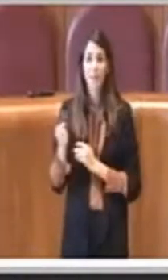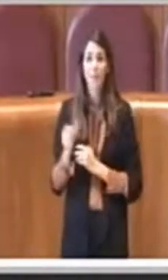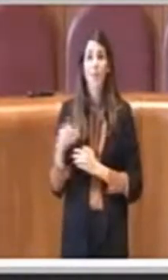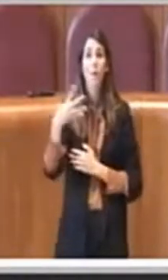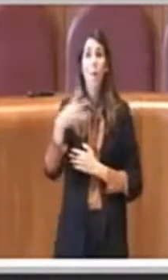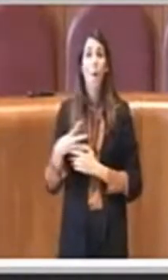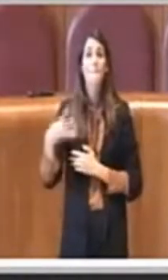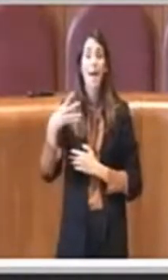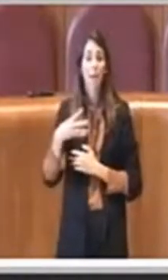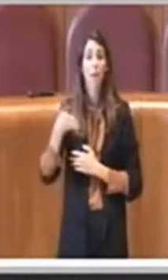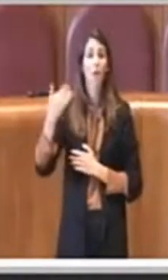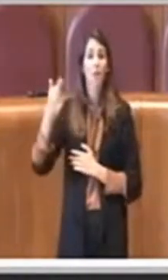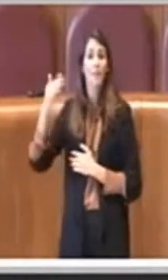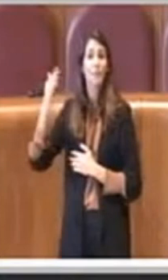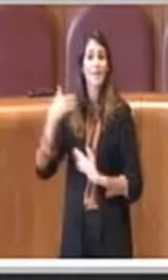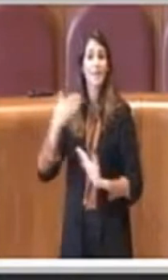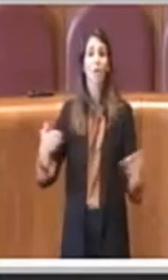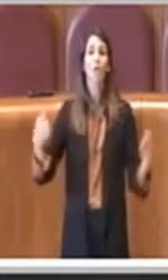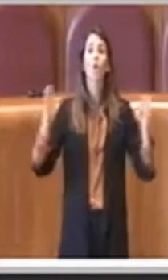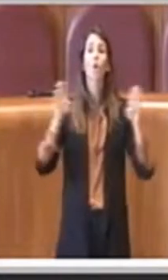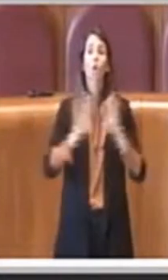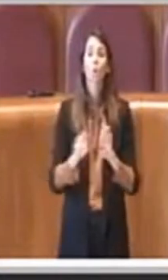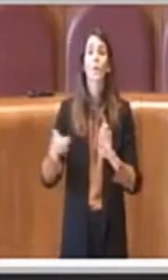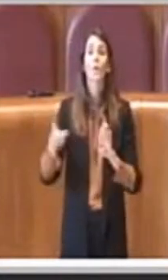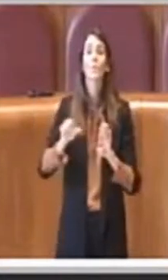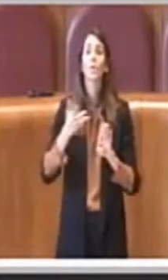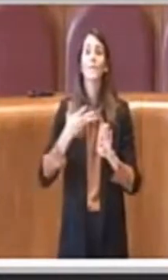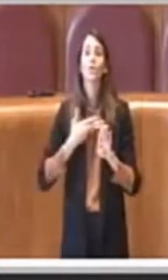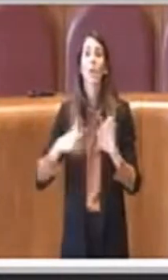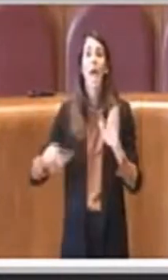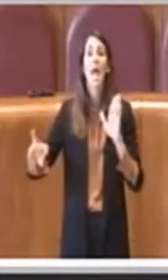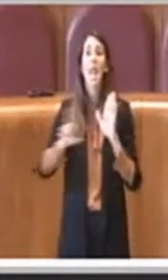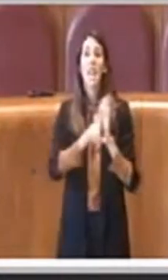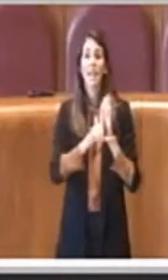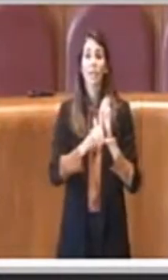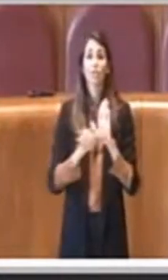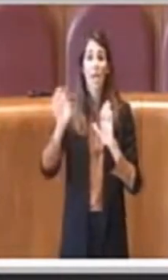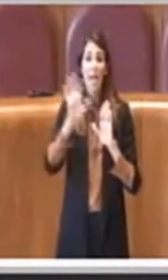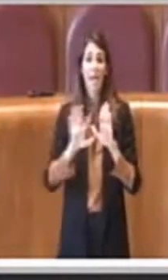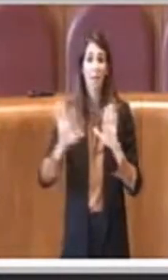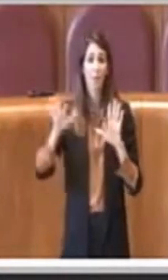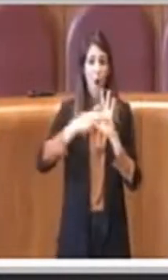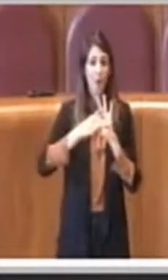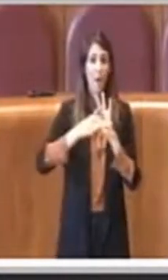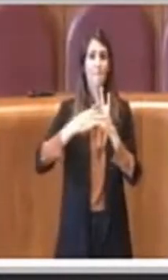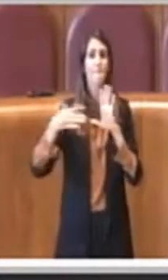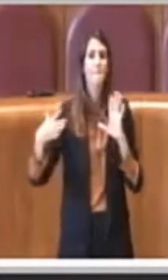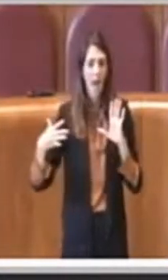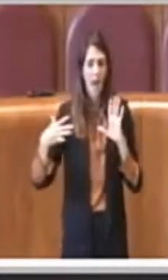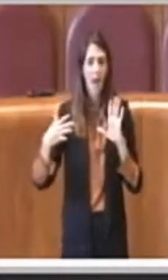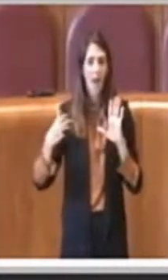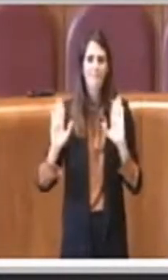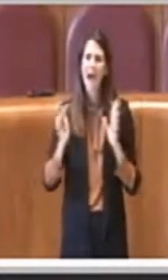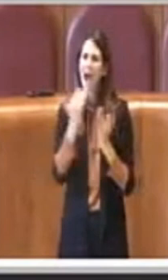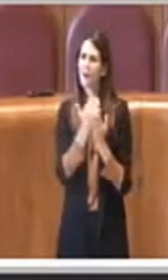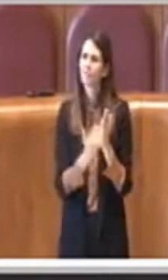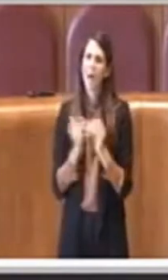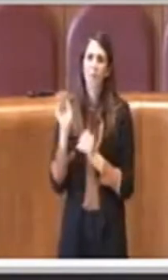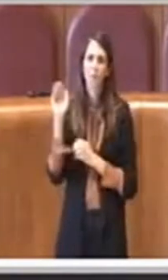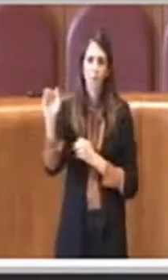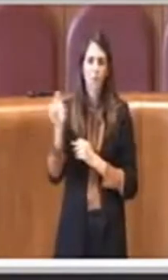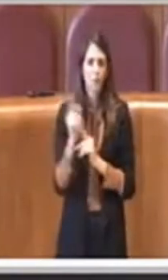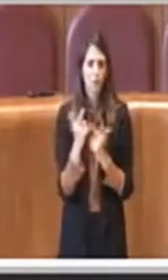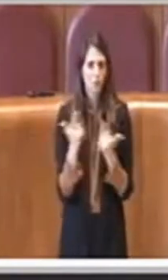fu chiusa per un'infrazione europea, senza una visione futura, senza un piano futuro. Perciò